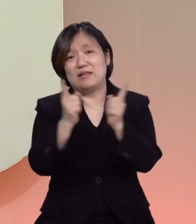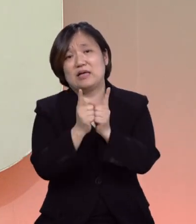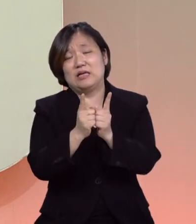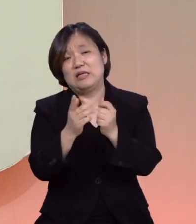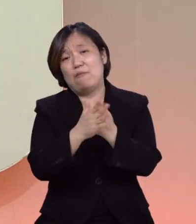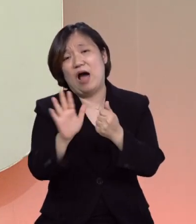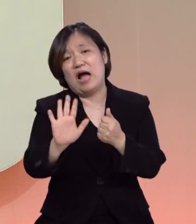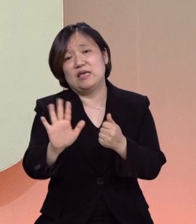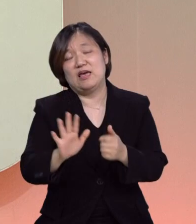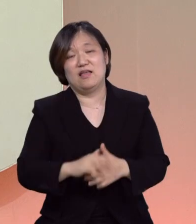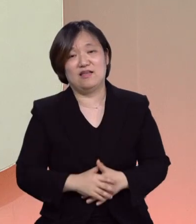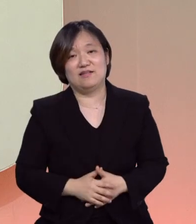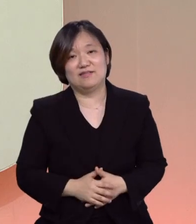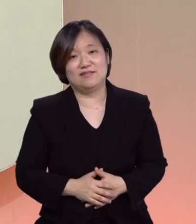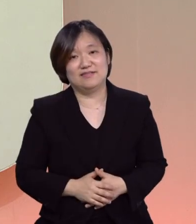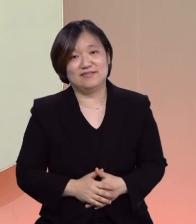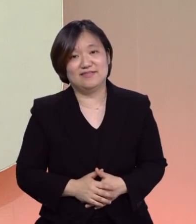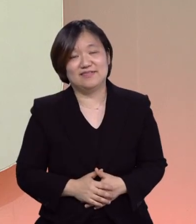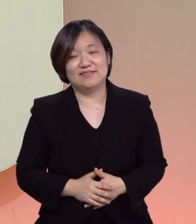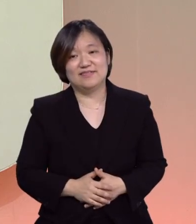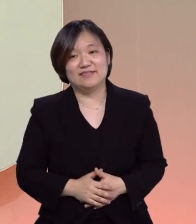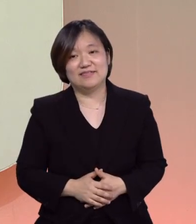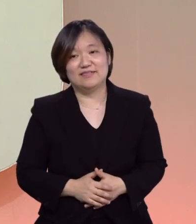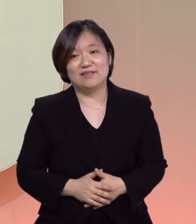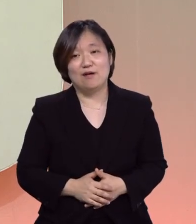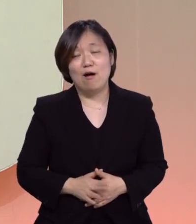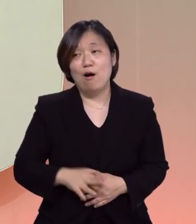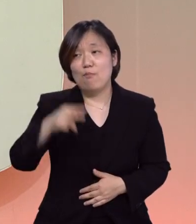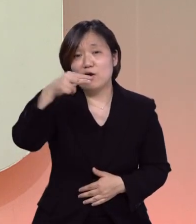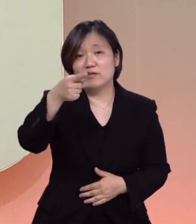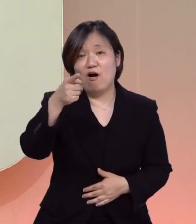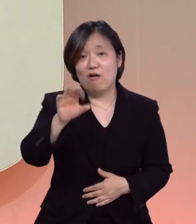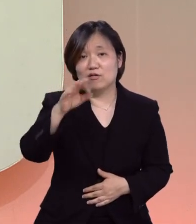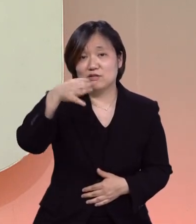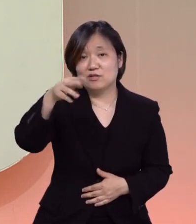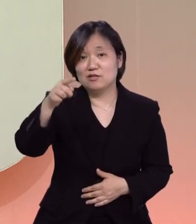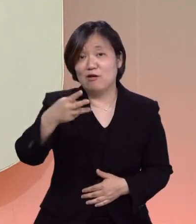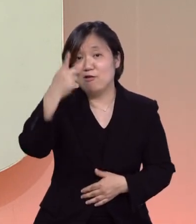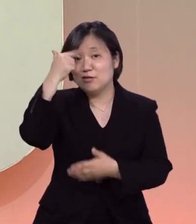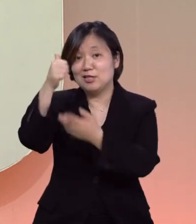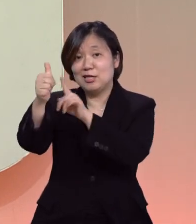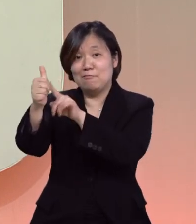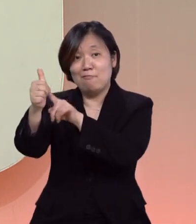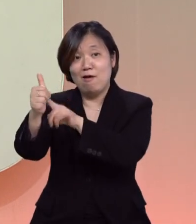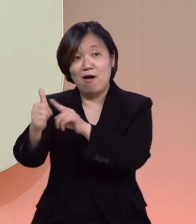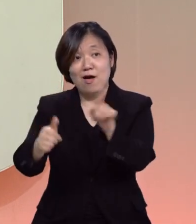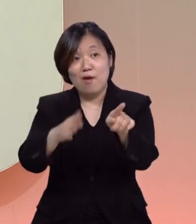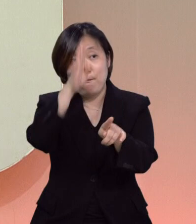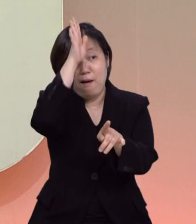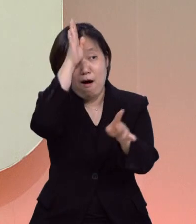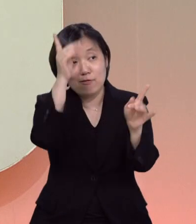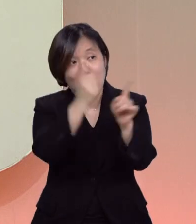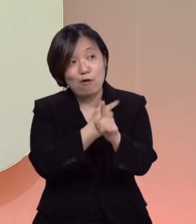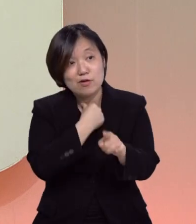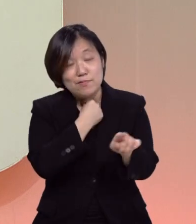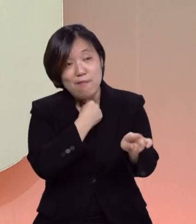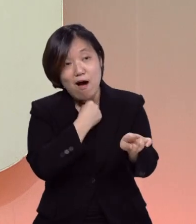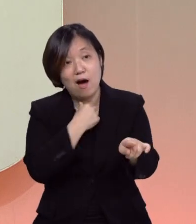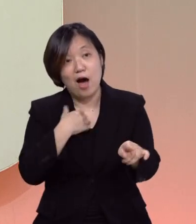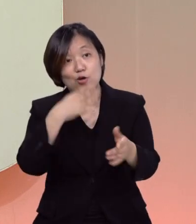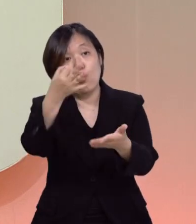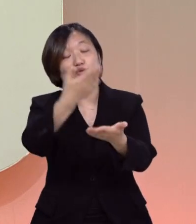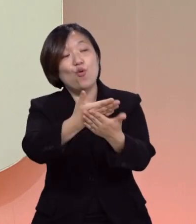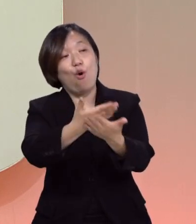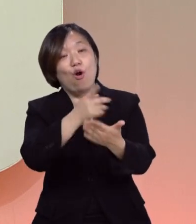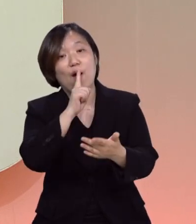성찰스님께 찾아가실 때 성철 스님이 네가 병이 나으려면 돈을 많이 가져와라라고 하셨습니까 네가 네가